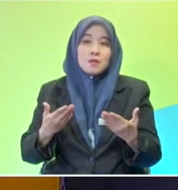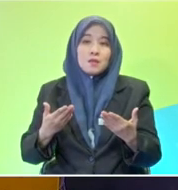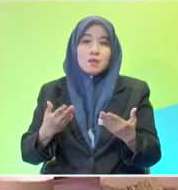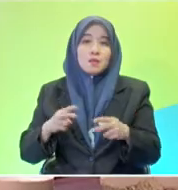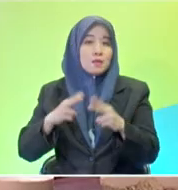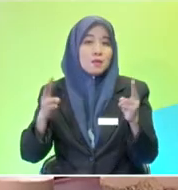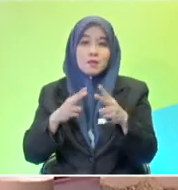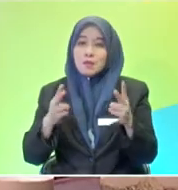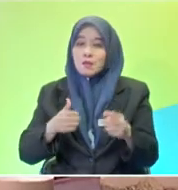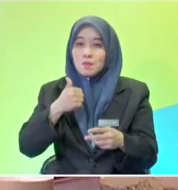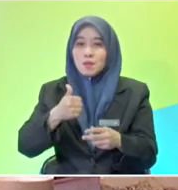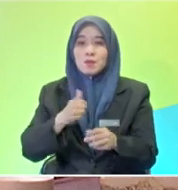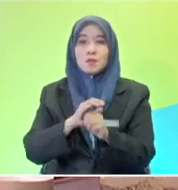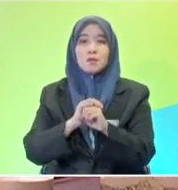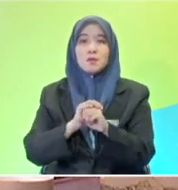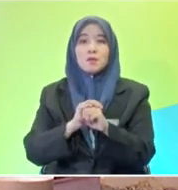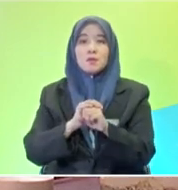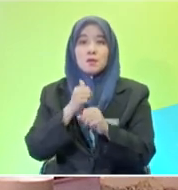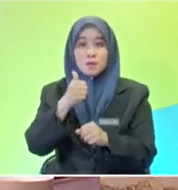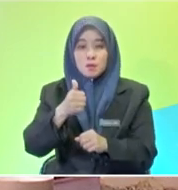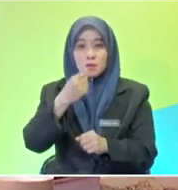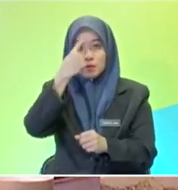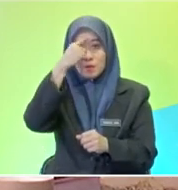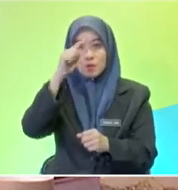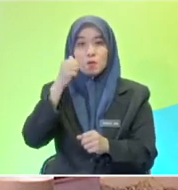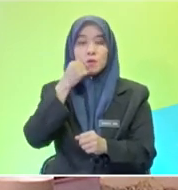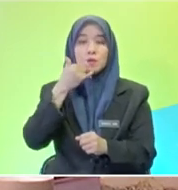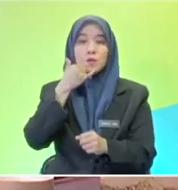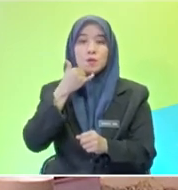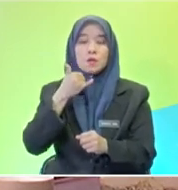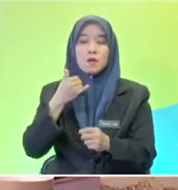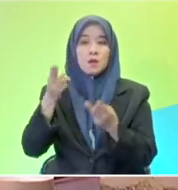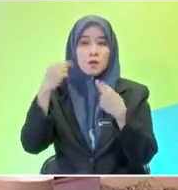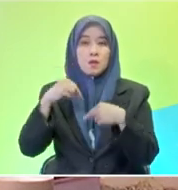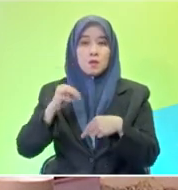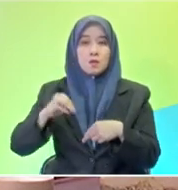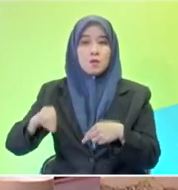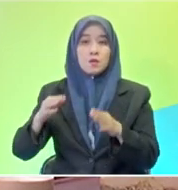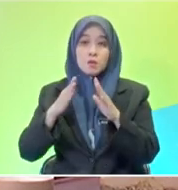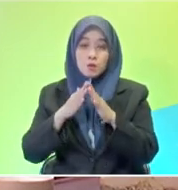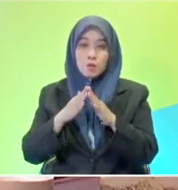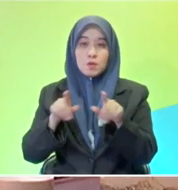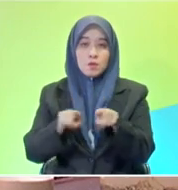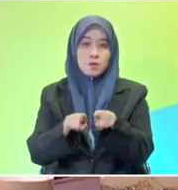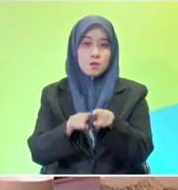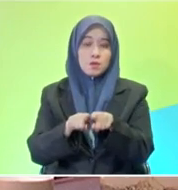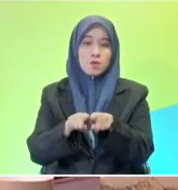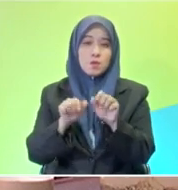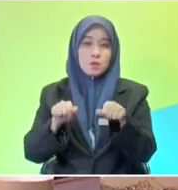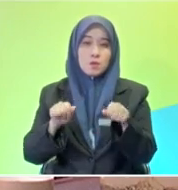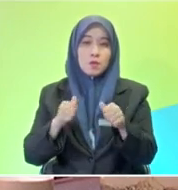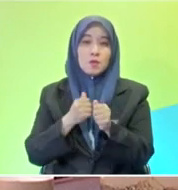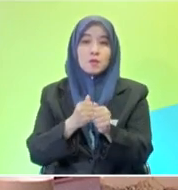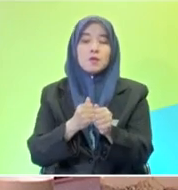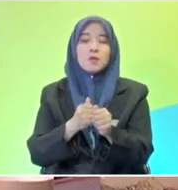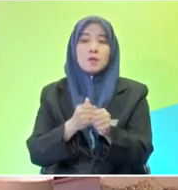memberangsangkan. Terima kasih. Harap-harap murid pun sama di rumah memberangsangkan juga. Baiklah, cikgu. Di manakah murid-murid kita yang